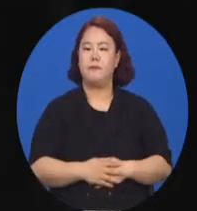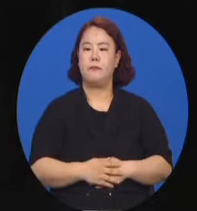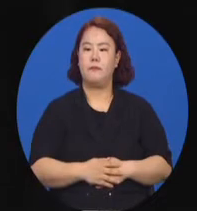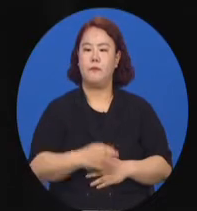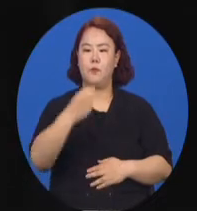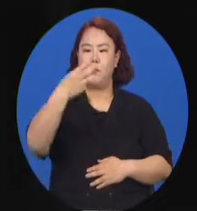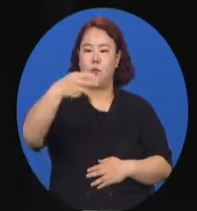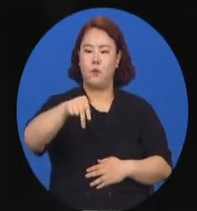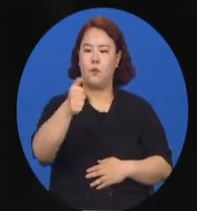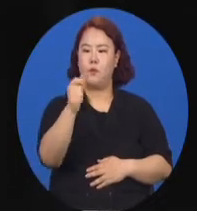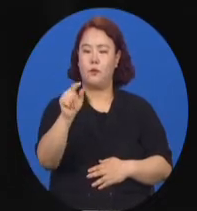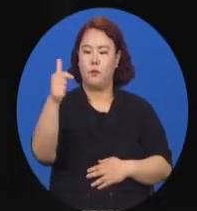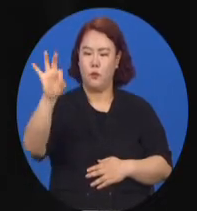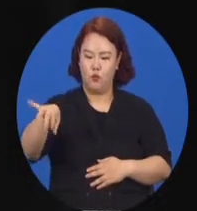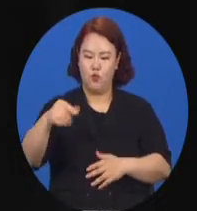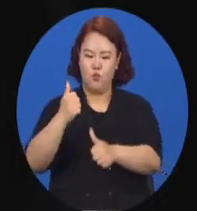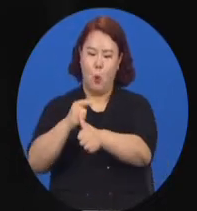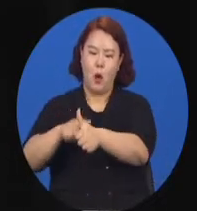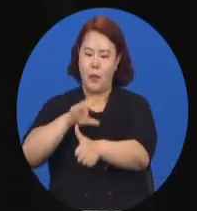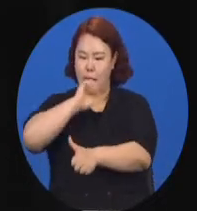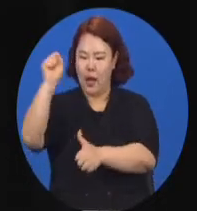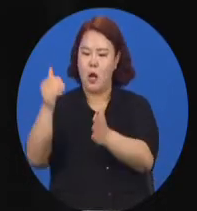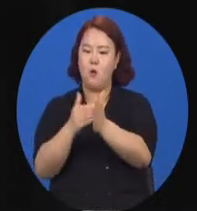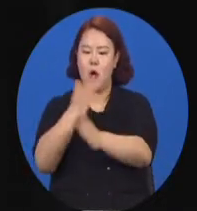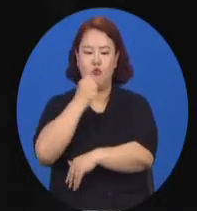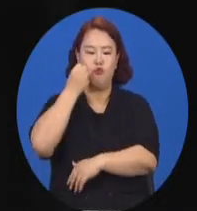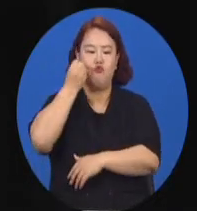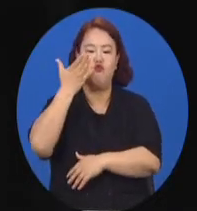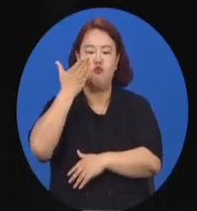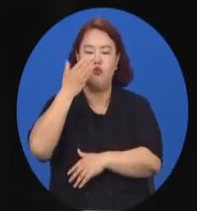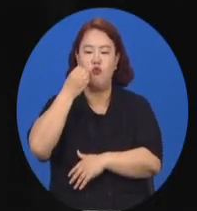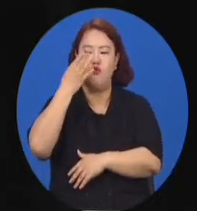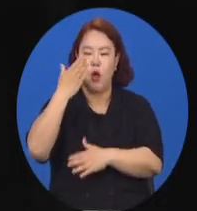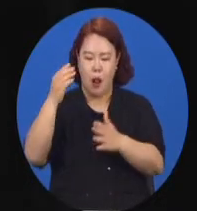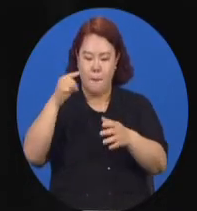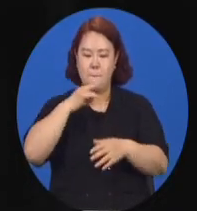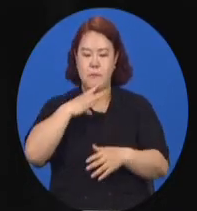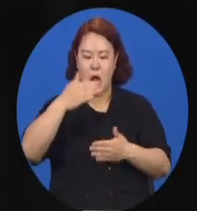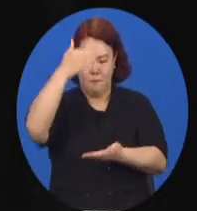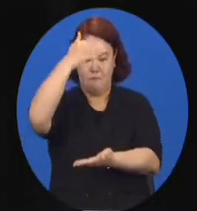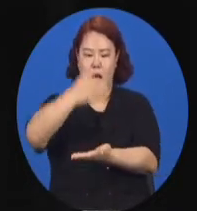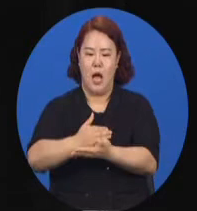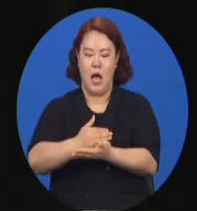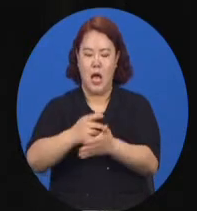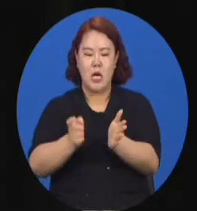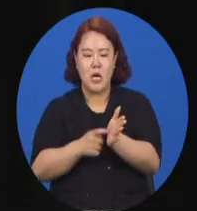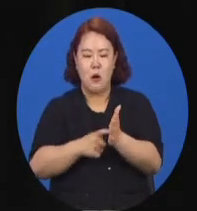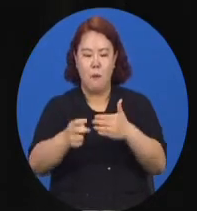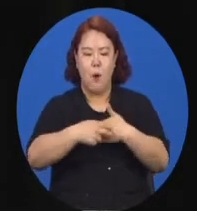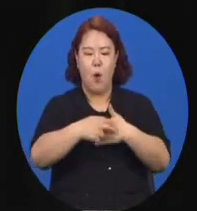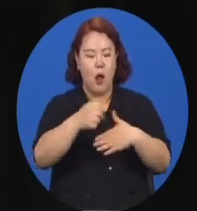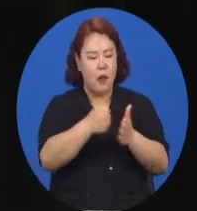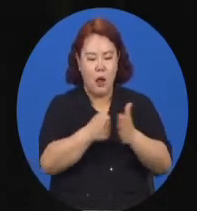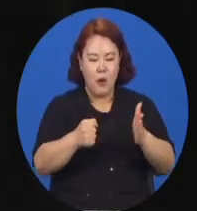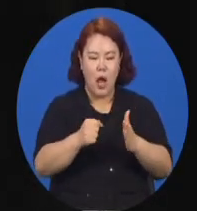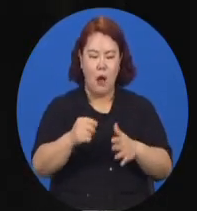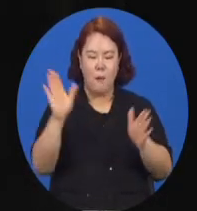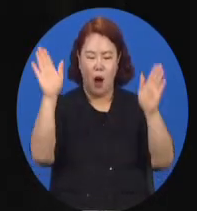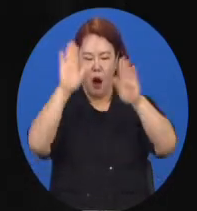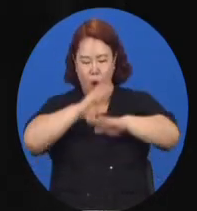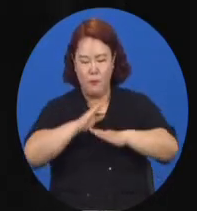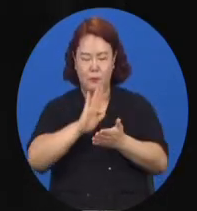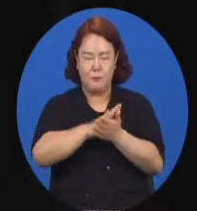유한호 후보님 당선 후 9개월 만에 무너진 응급의료 때문에 한밤중에 열이 펄펄